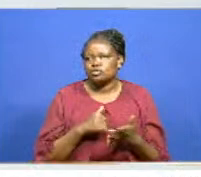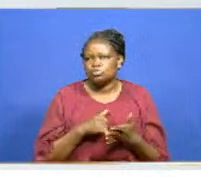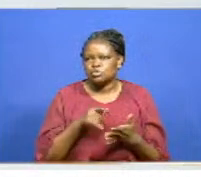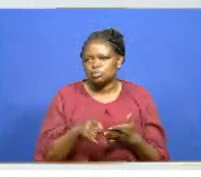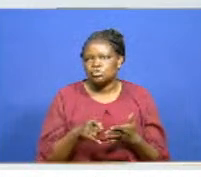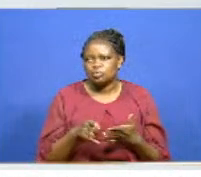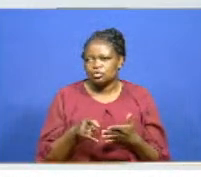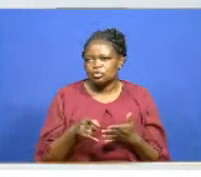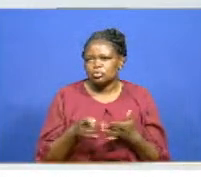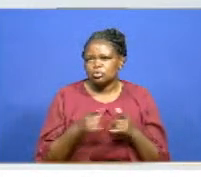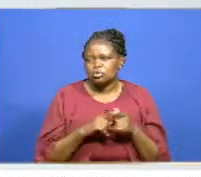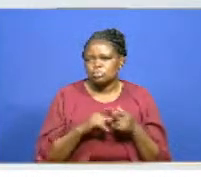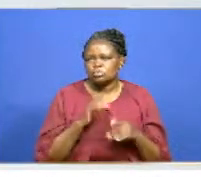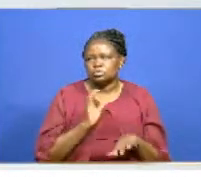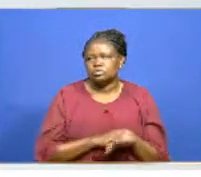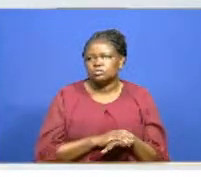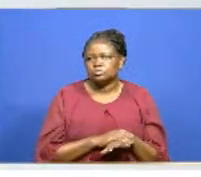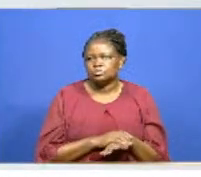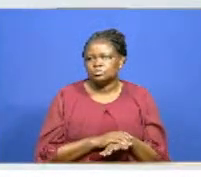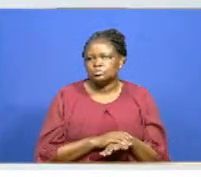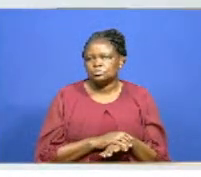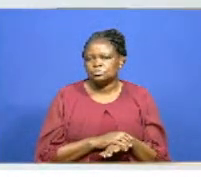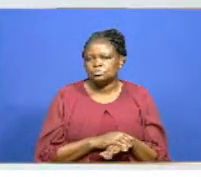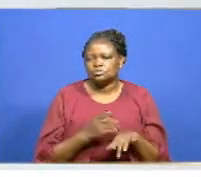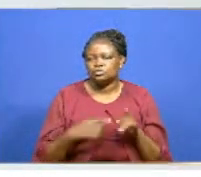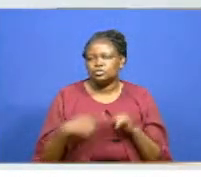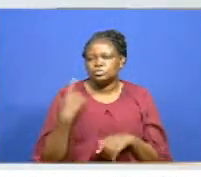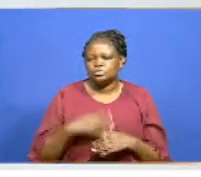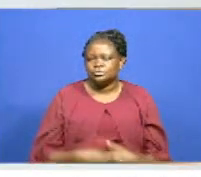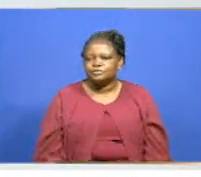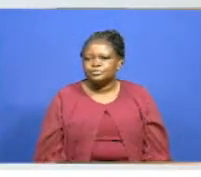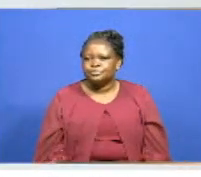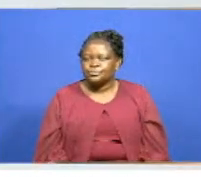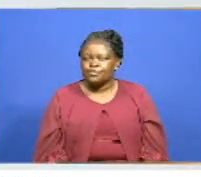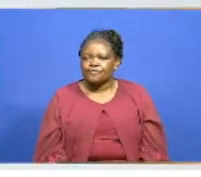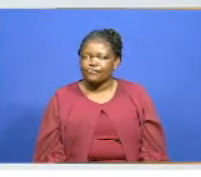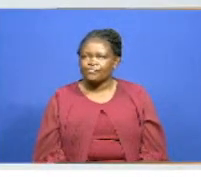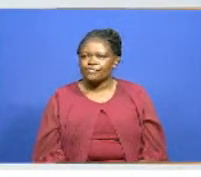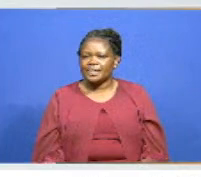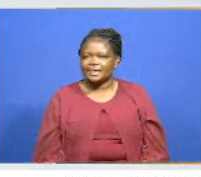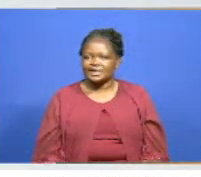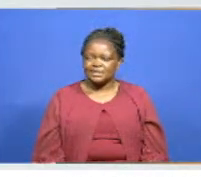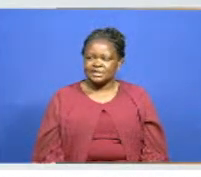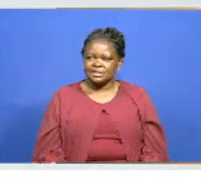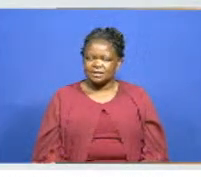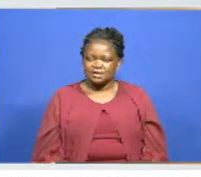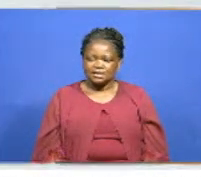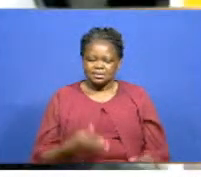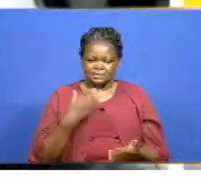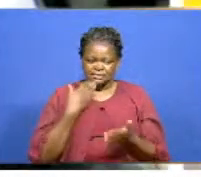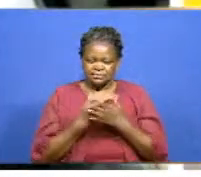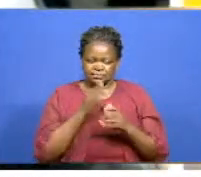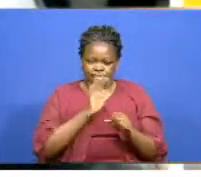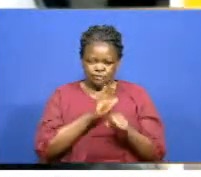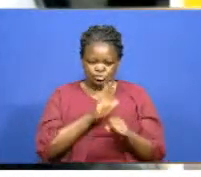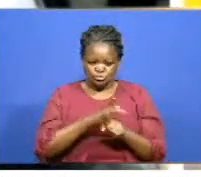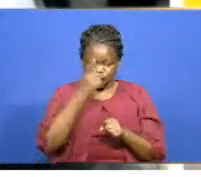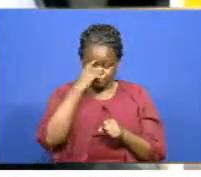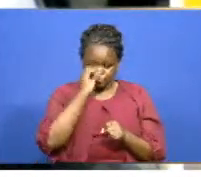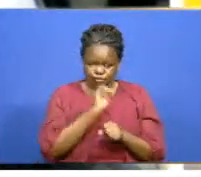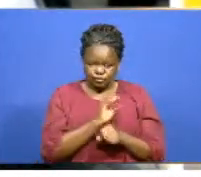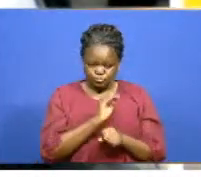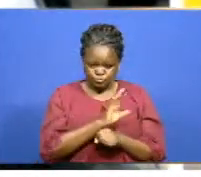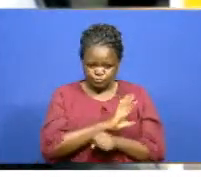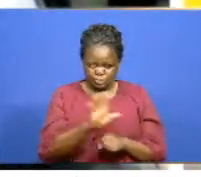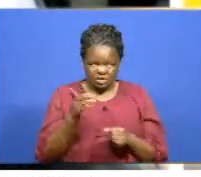hilo na kuweza kupata kushinda na kupata ushindi. Naam, shukran sana kwa kauli yako, na bila shaka mtazamaji, kufikia